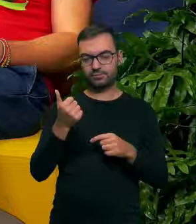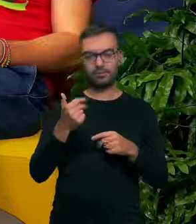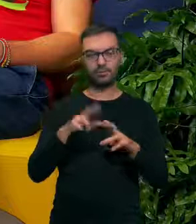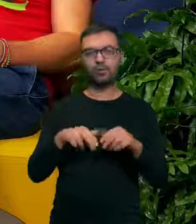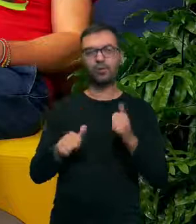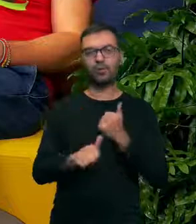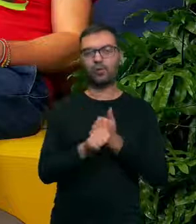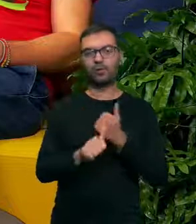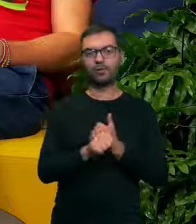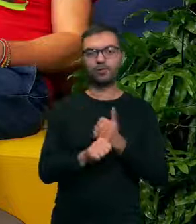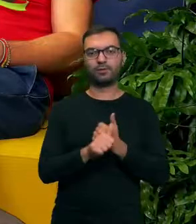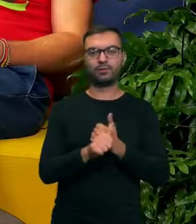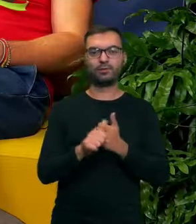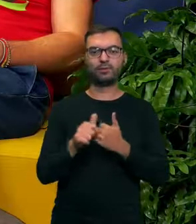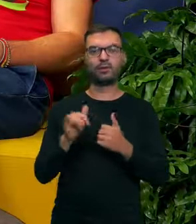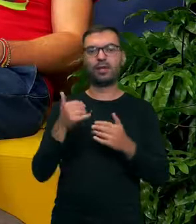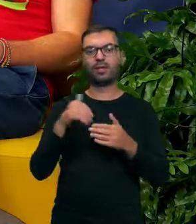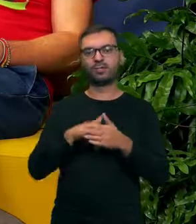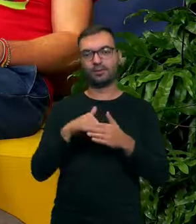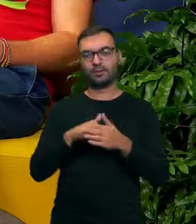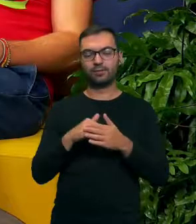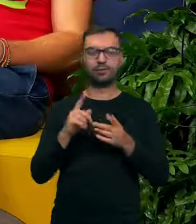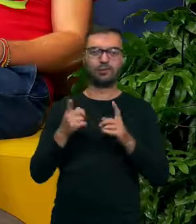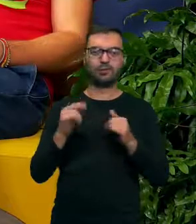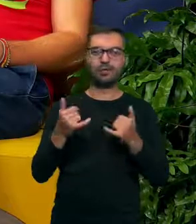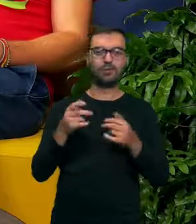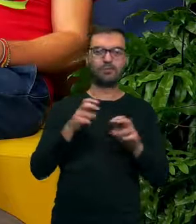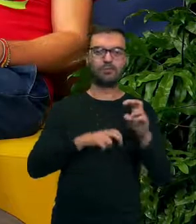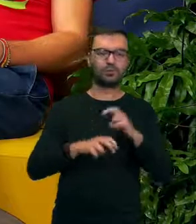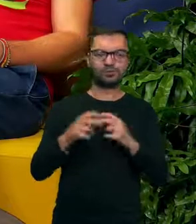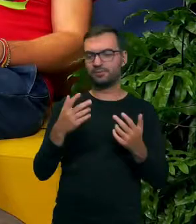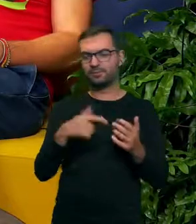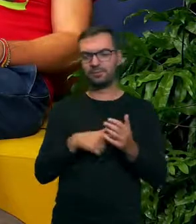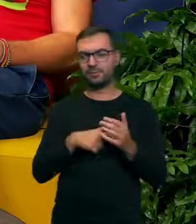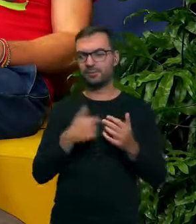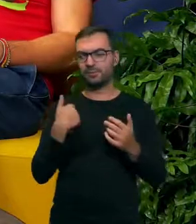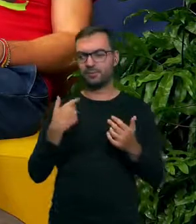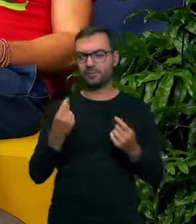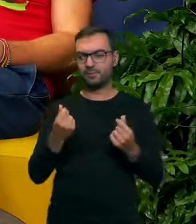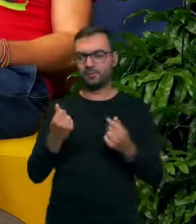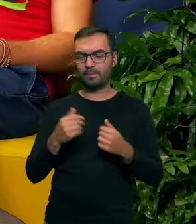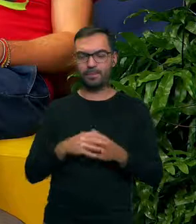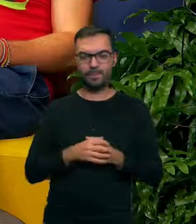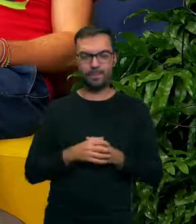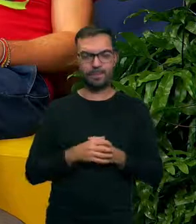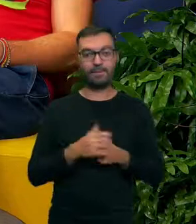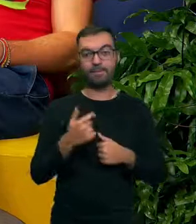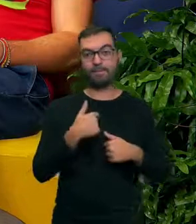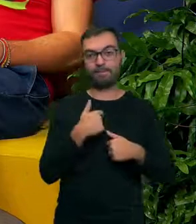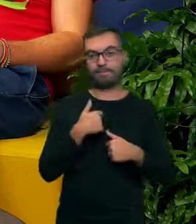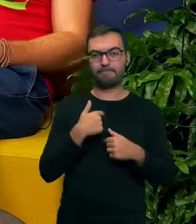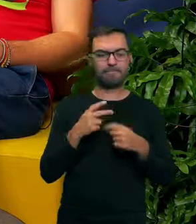na temat tego, w jaki sposób się zachowywał, czy w jaki sposób się poruszał. Jasne. Bo to było w ogóle dla mnie jakby nieistotne. Ja też